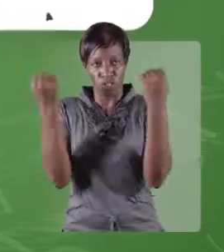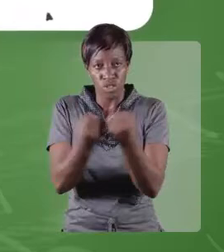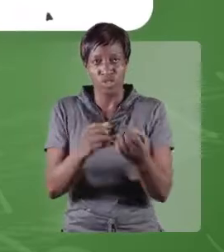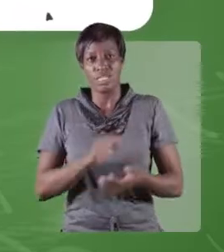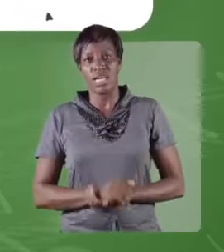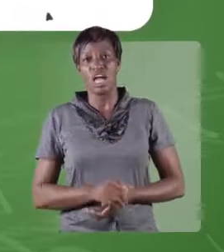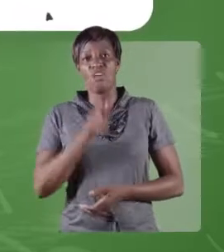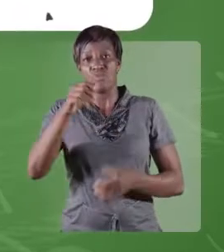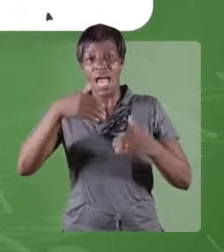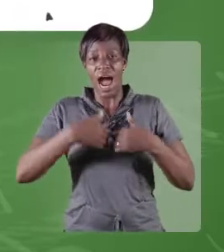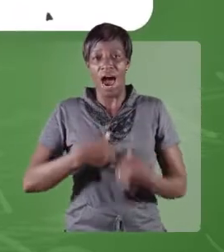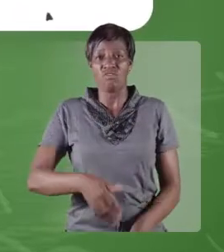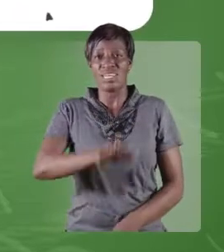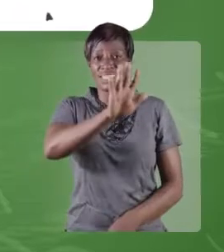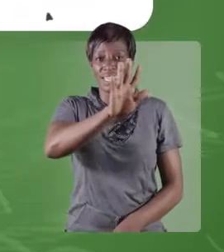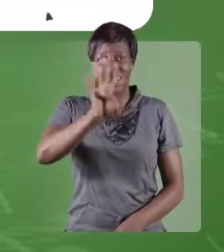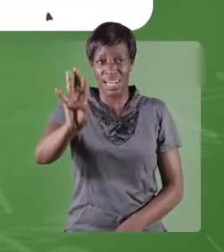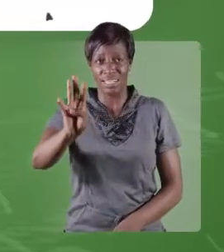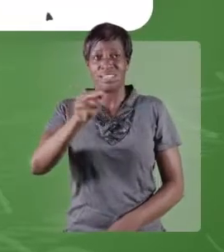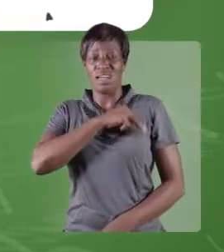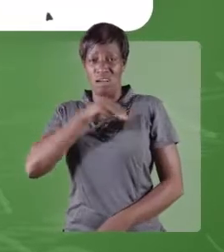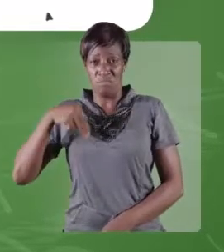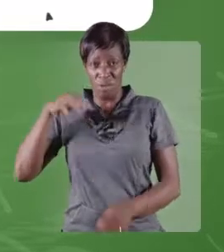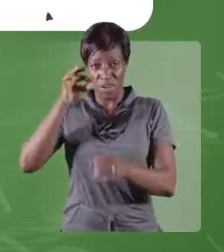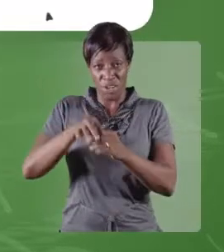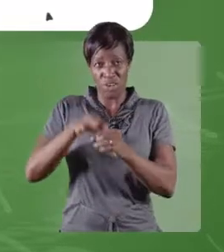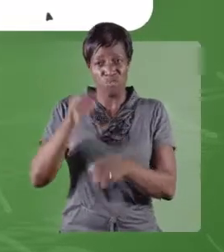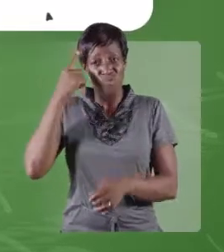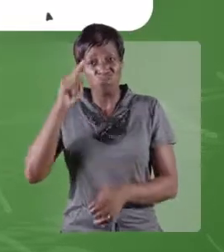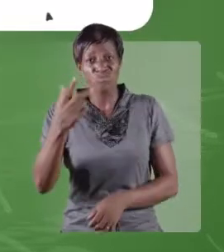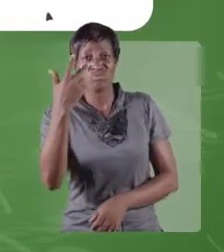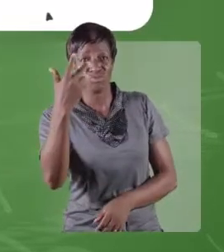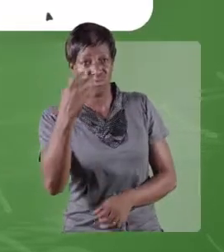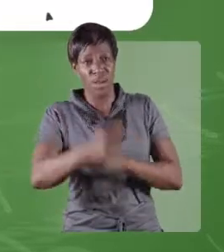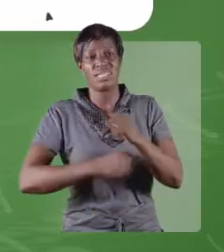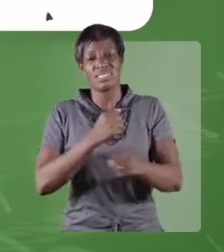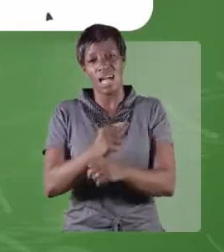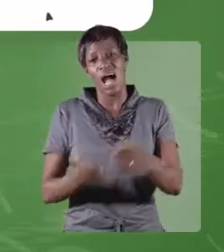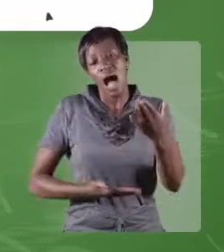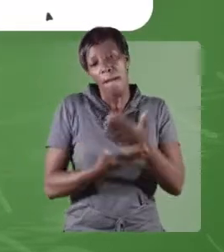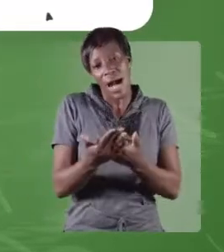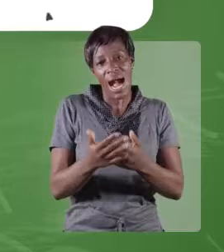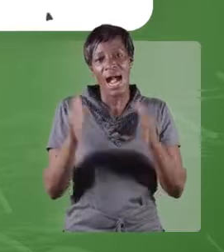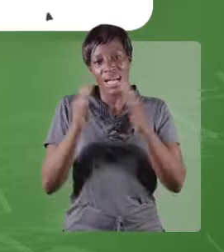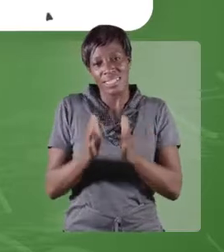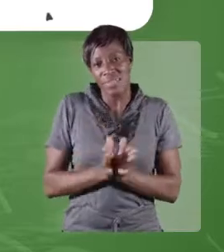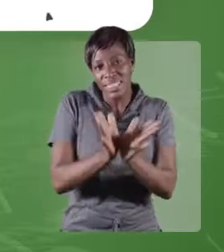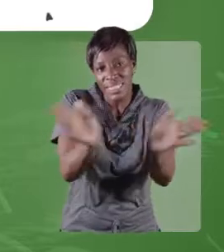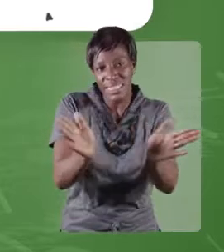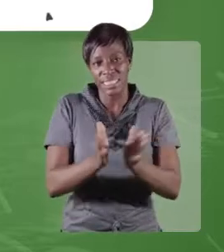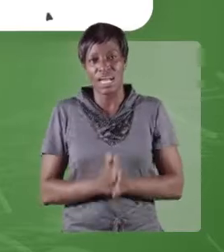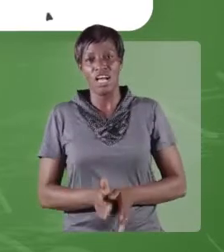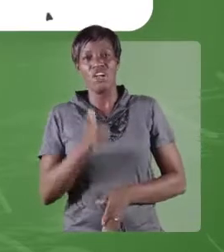il est composé de 54 membres élus pour 3 ans par l'Assemblée générale. Il tient 2